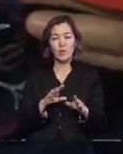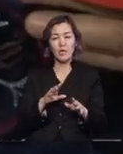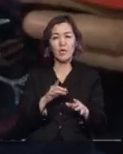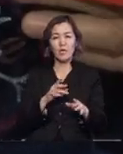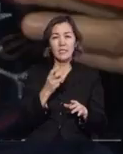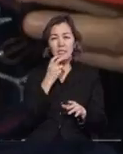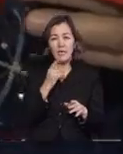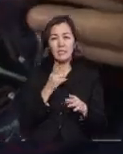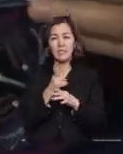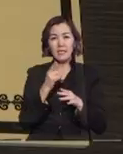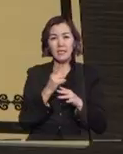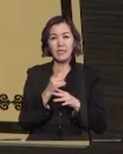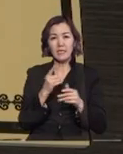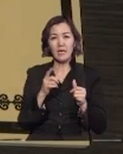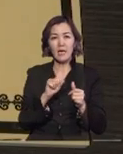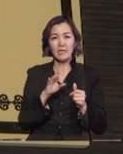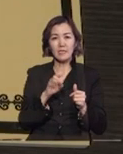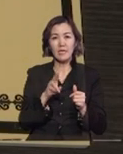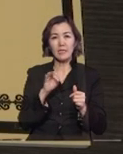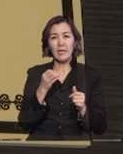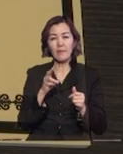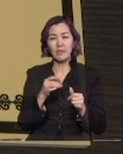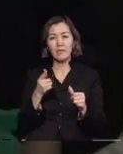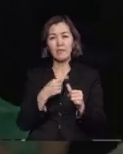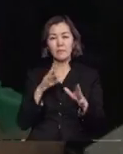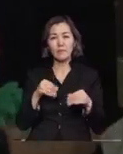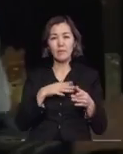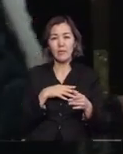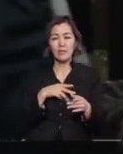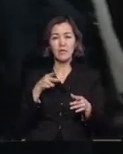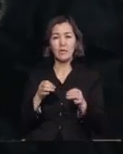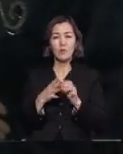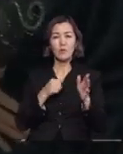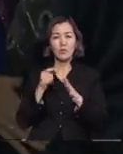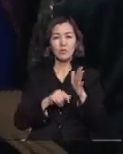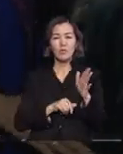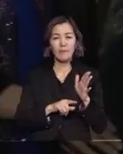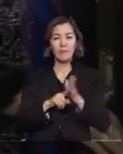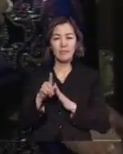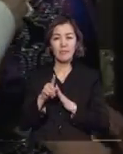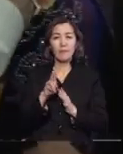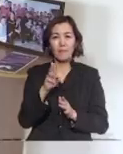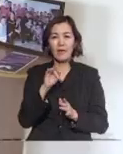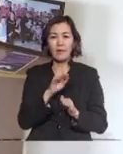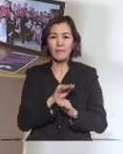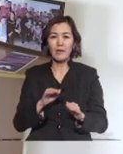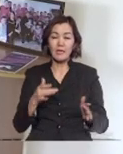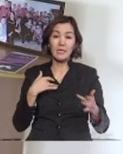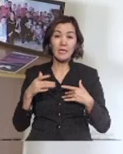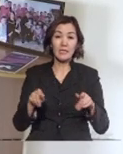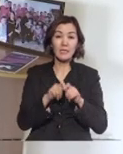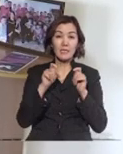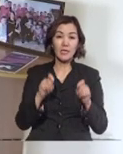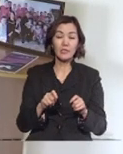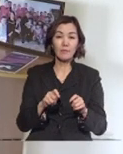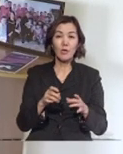Асқар Наймантаевтың есімі берілді. Айта кетсек, өнер майталманы 2014 жылы осы шаңырақтан Қаракемер балалар театрын